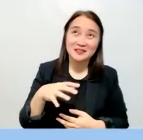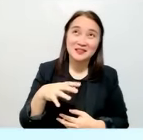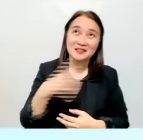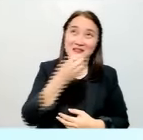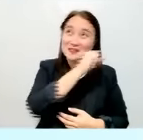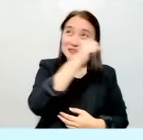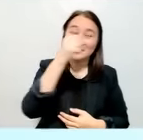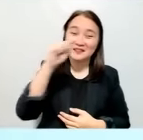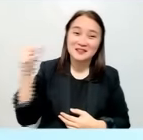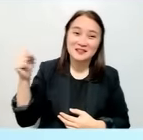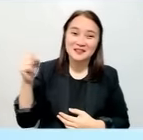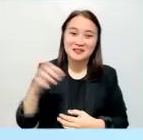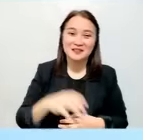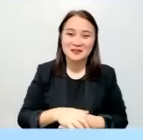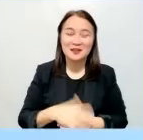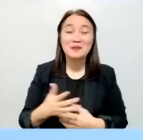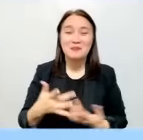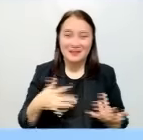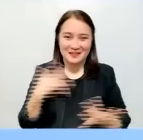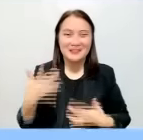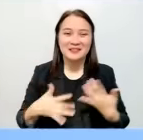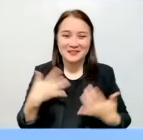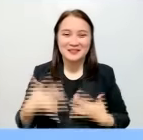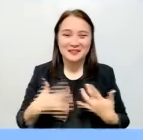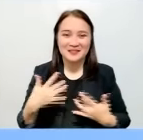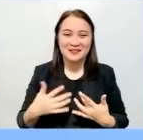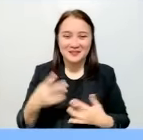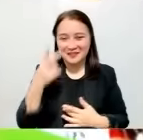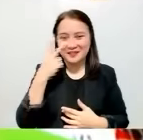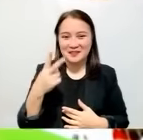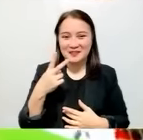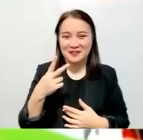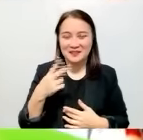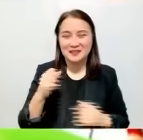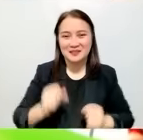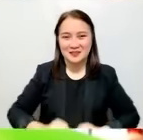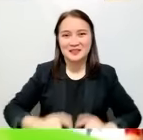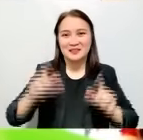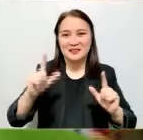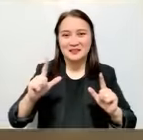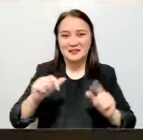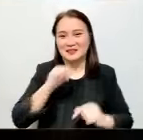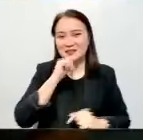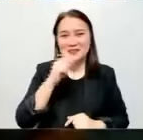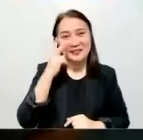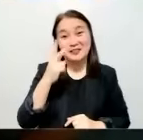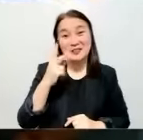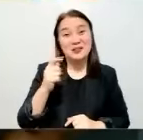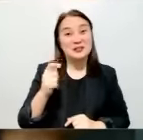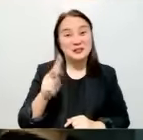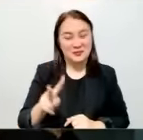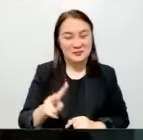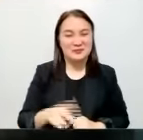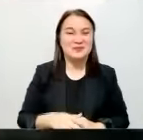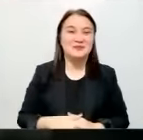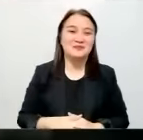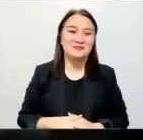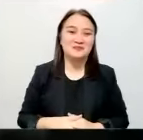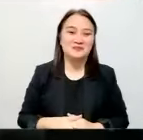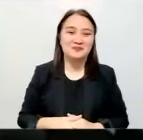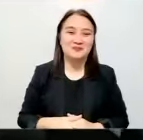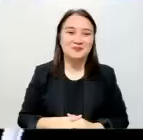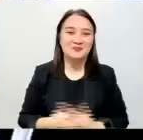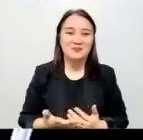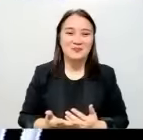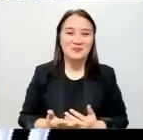At masaya din po siya makita po ng live po na hindi nakikita sa TV lang. Ang balikbayan namang si